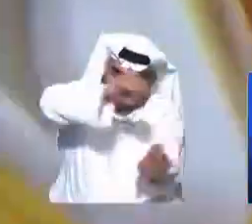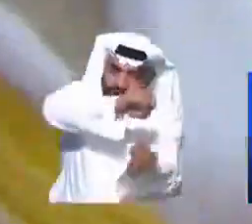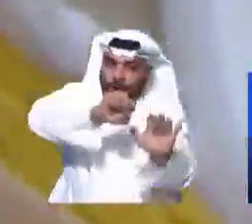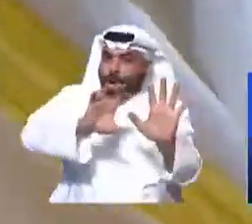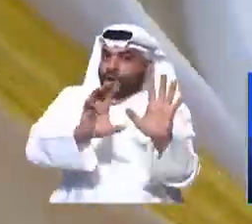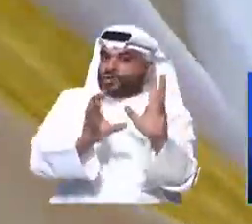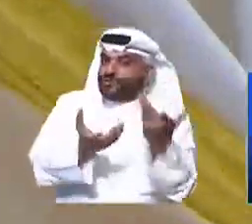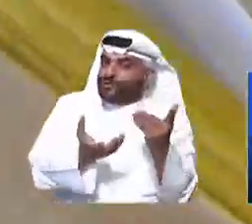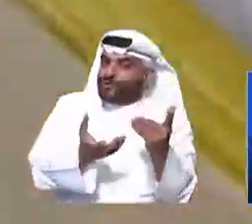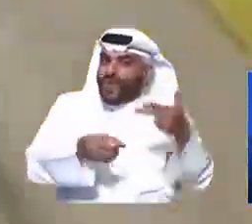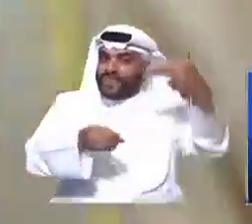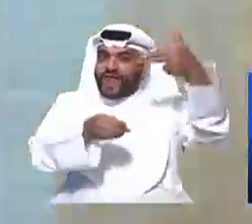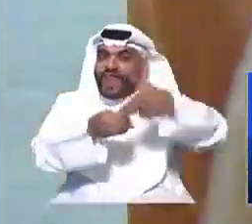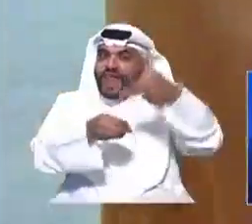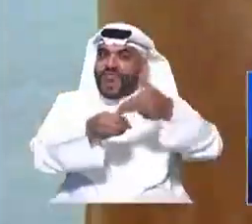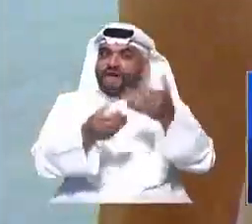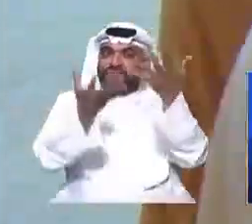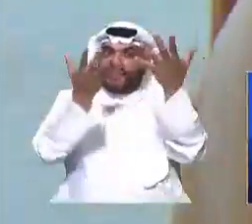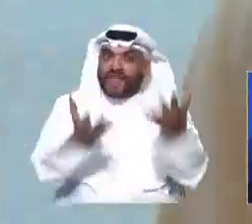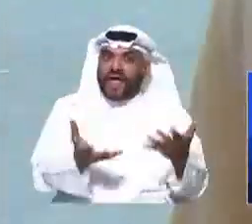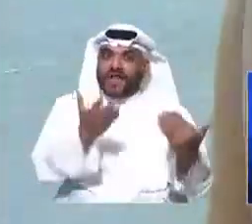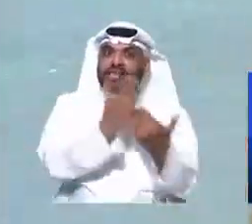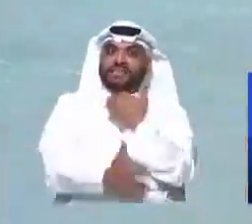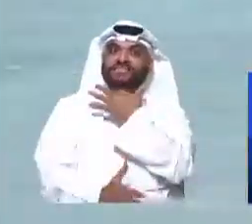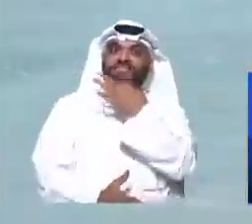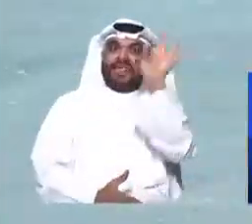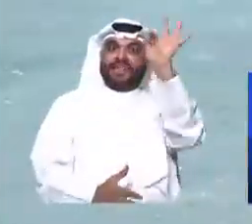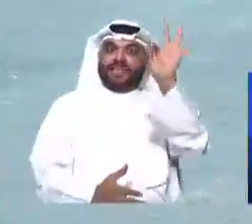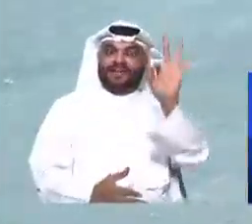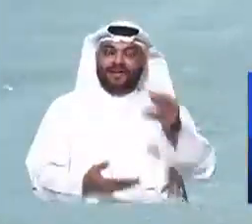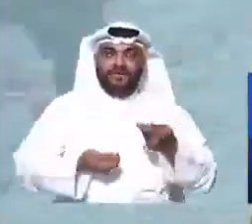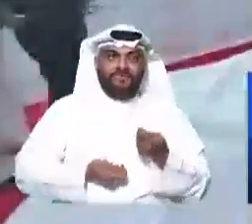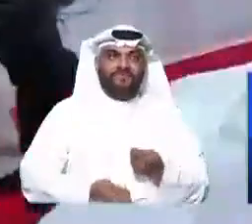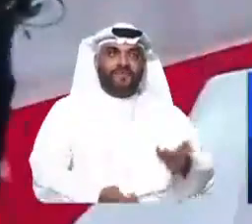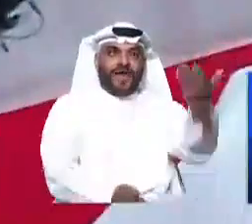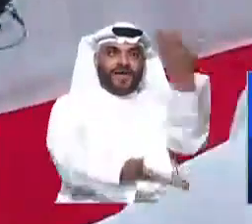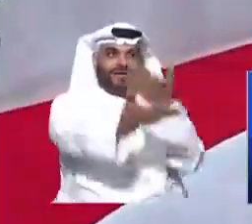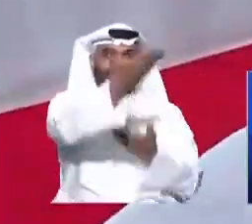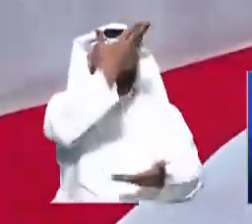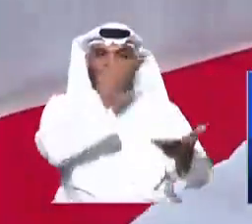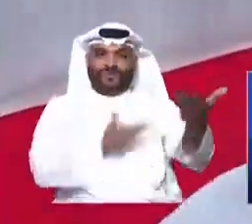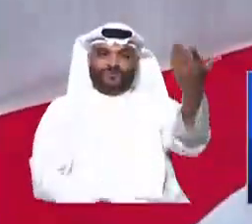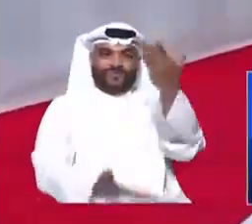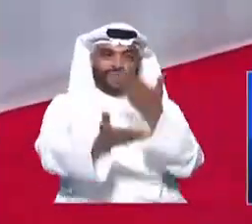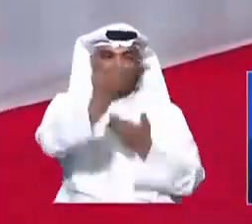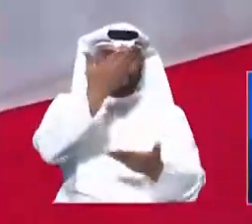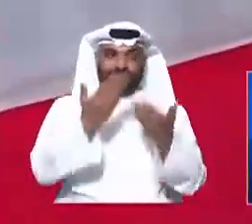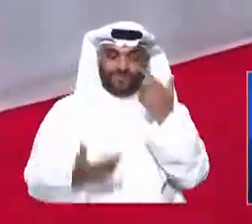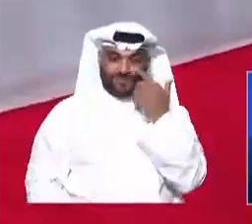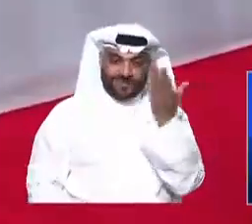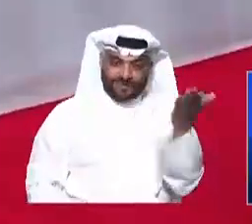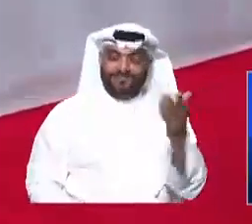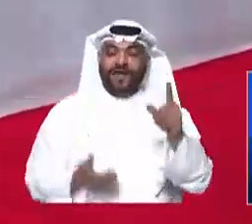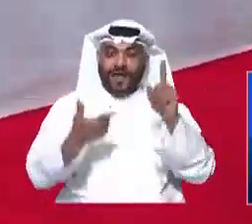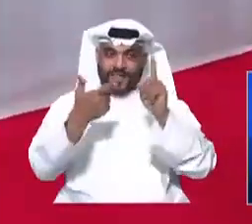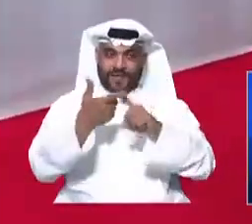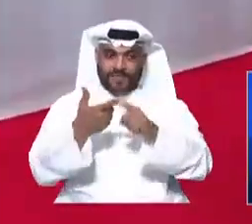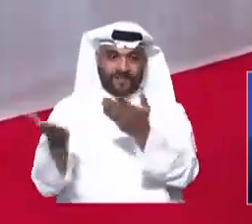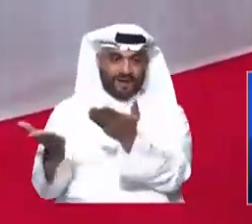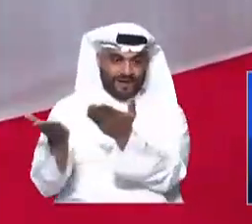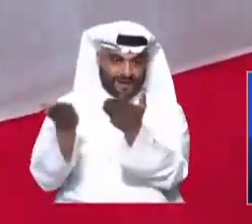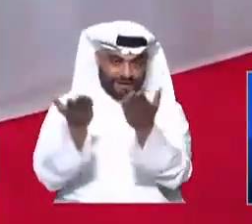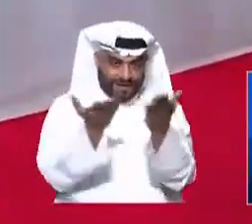الشيخ مشعل الأحمد الجابر الصباح حفظه الله، بتدشين التشغيل الكامل لمشروع الوقود البيئي. وبعدها تفضل